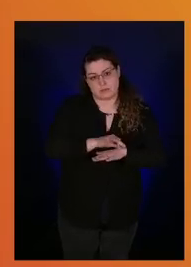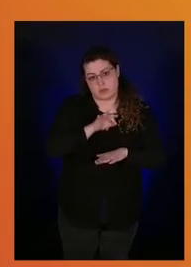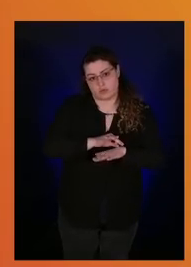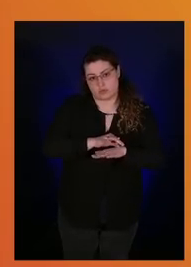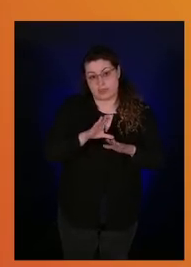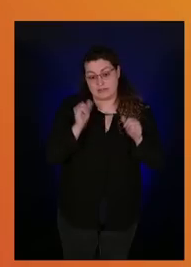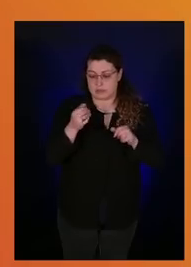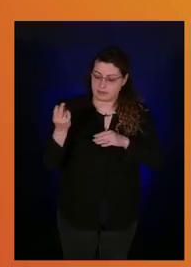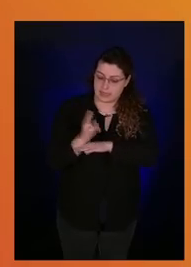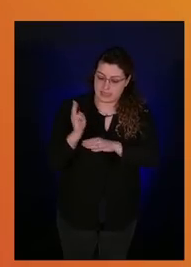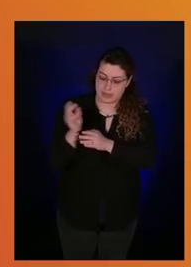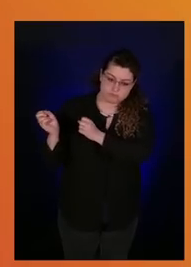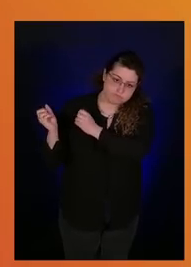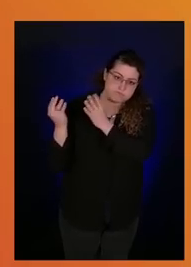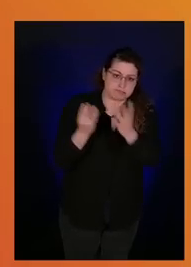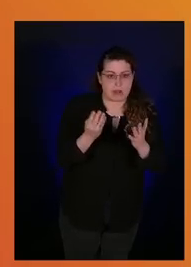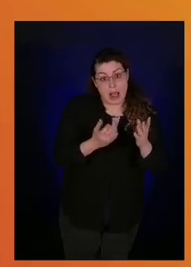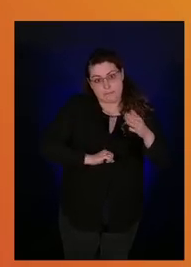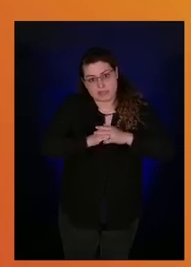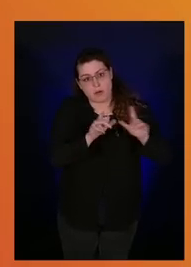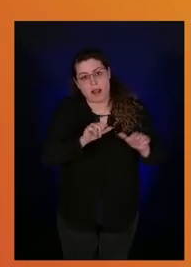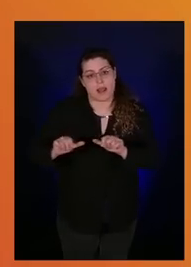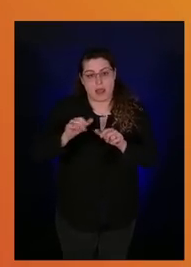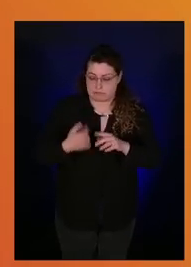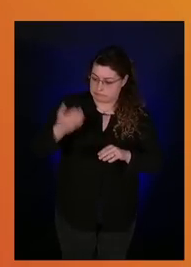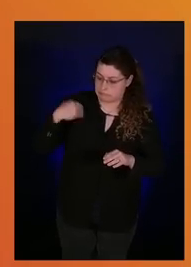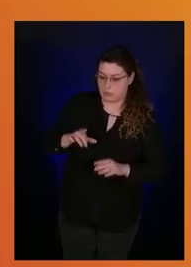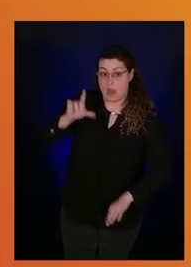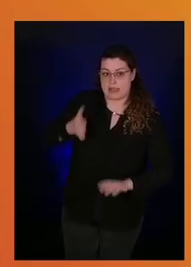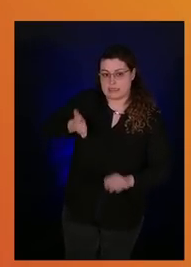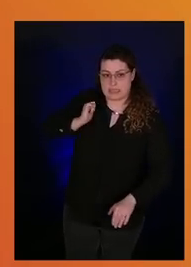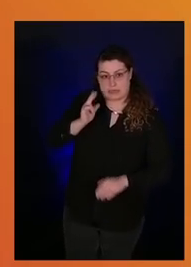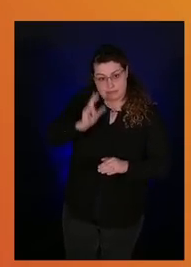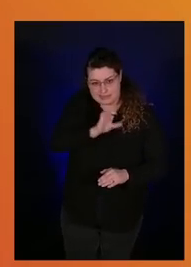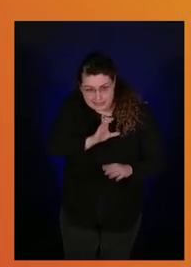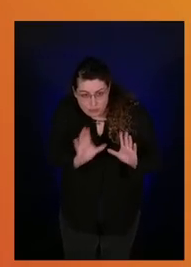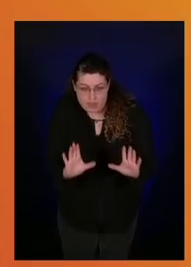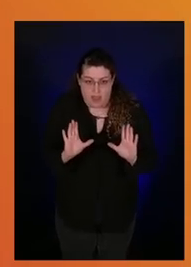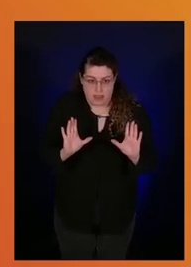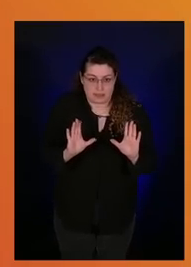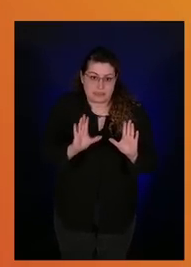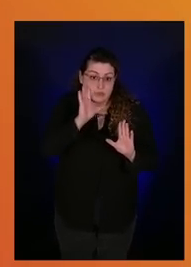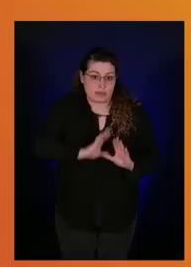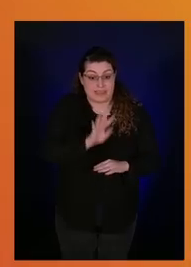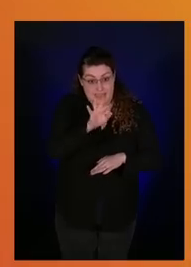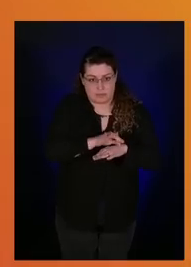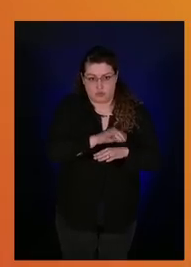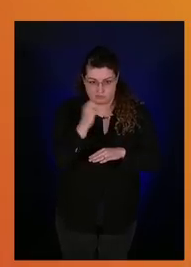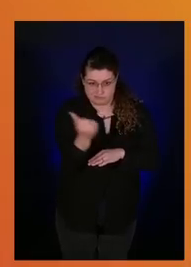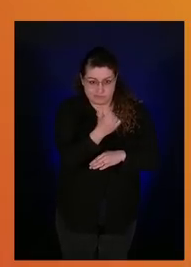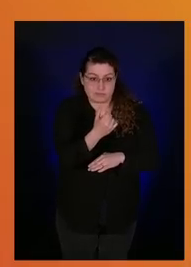de délégués, ça c'est très important. C'est le vœu qu'on a fait depuis qu'on est arrivé lundi. Donc voilà, si on peut respecter les 4 minutes, ça serait top. Simon,